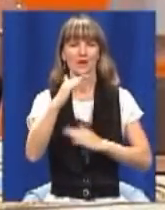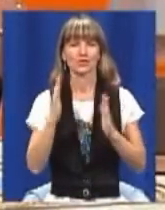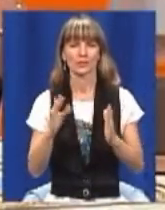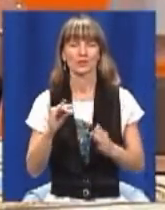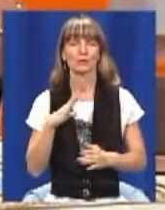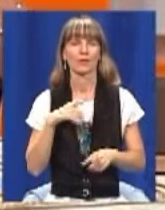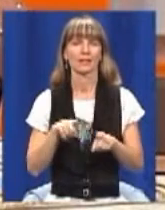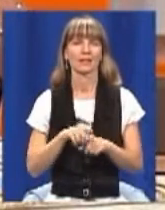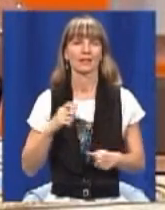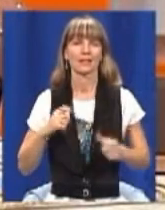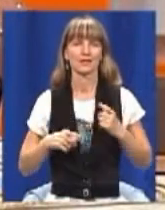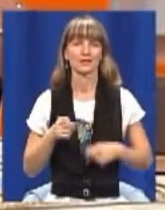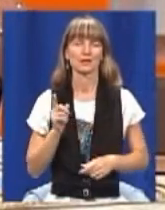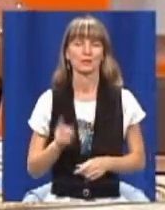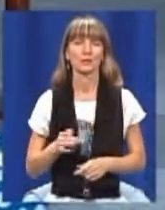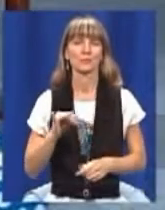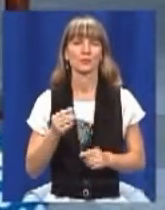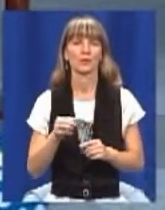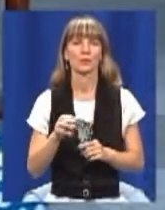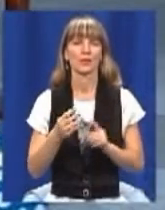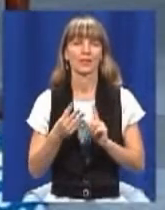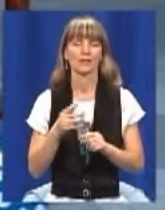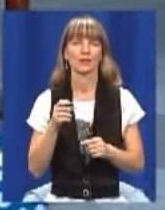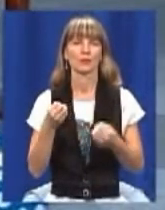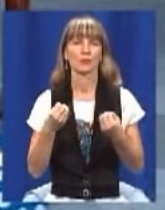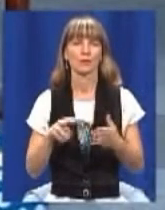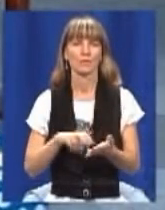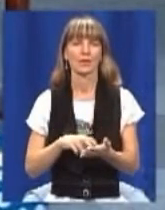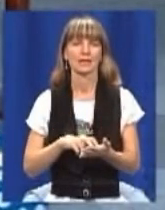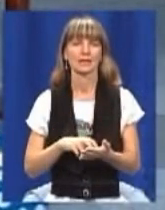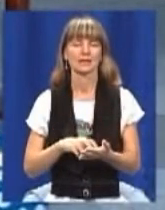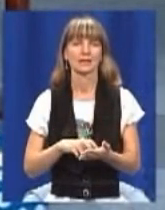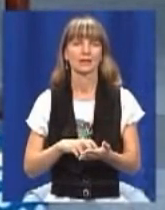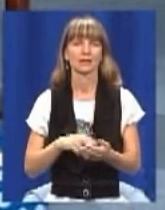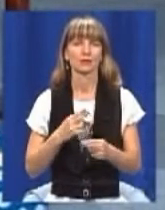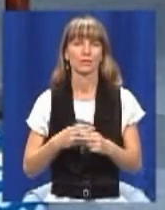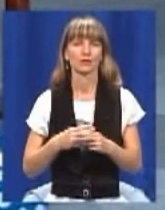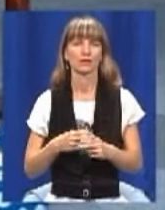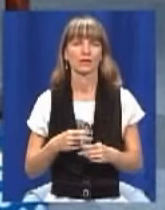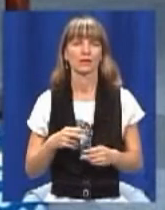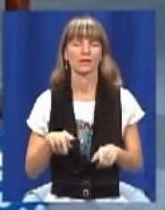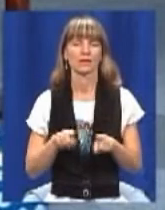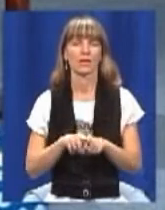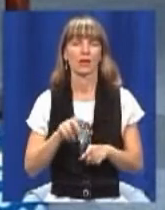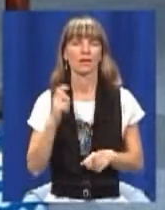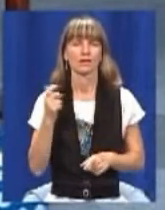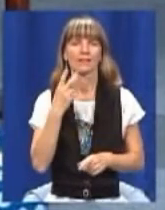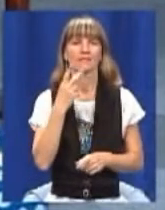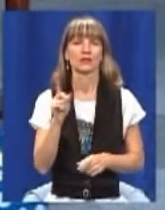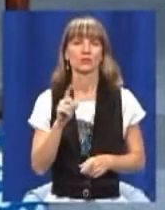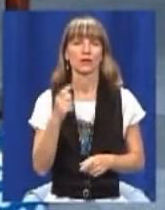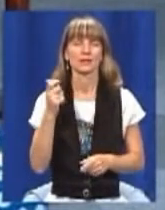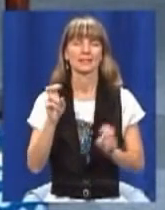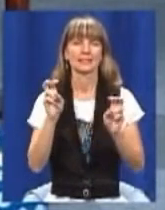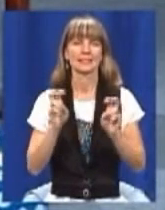відбуваються такі ревнощі, да, насправді. І, по-третє, вона просто боїться завадити, от знаєте, як хазяїну, тому що вона дивиться, що господар начебто